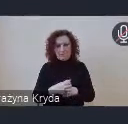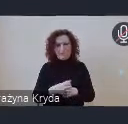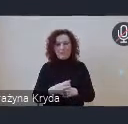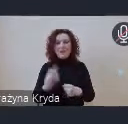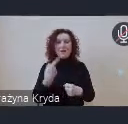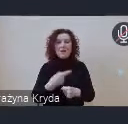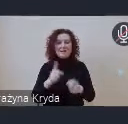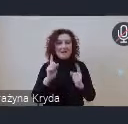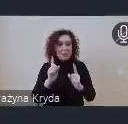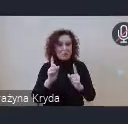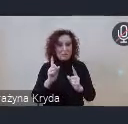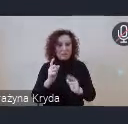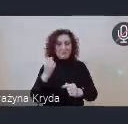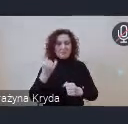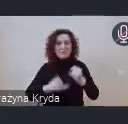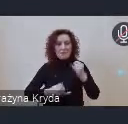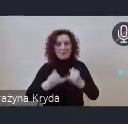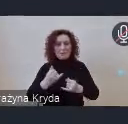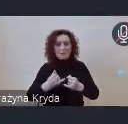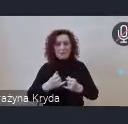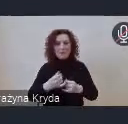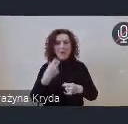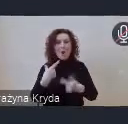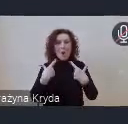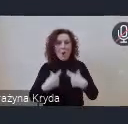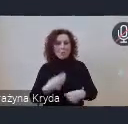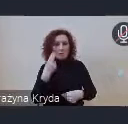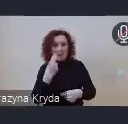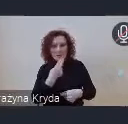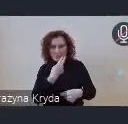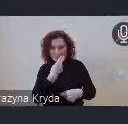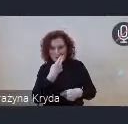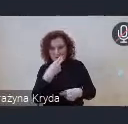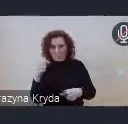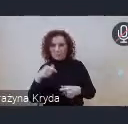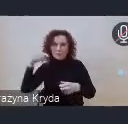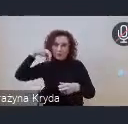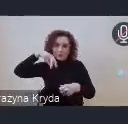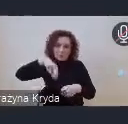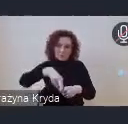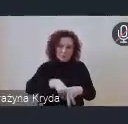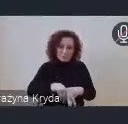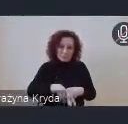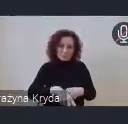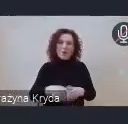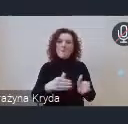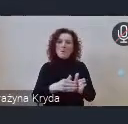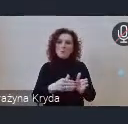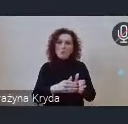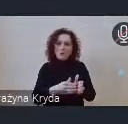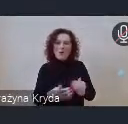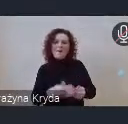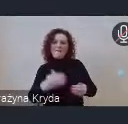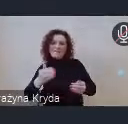prowadzą w dół czyli jeżeli osoba niewidoma idzie to górą i ma schodzić w dół to wtedy potrzebuje Przed schodami ostrzeżenia Uważaj zbliżasz się